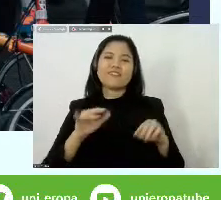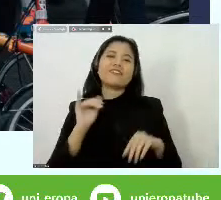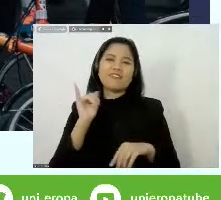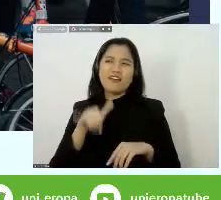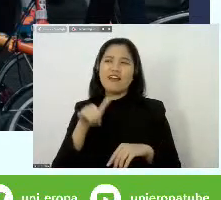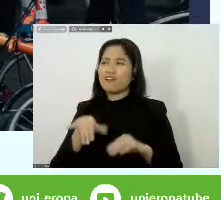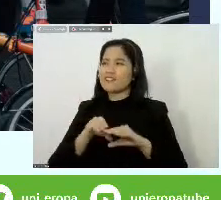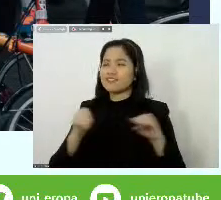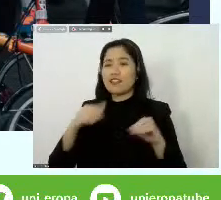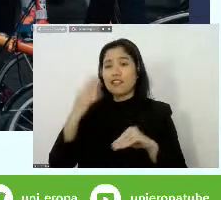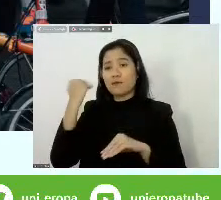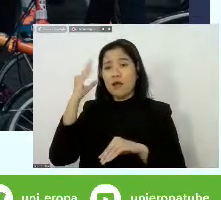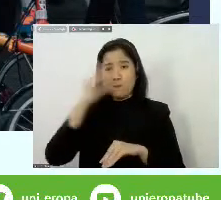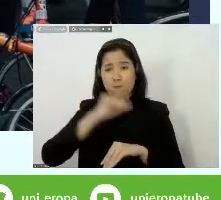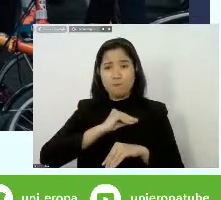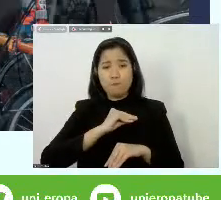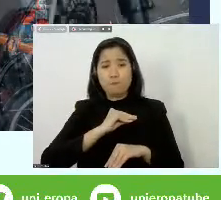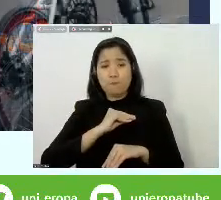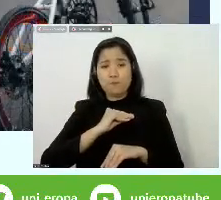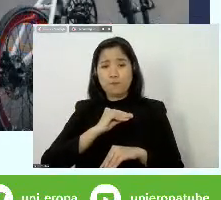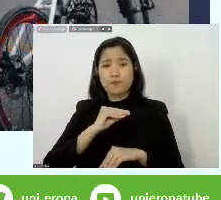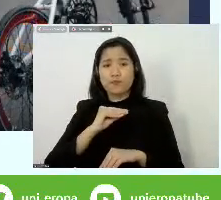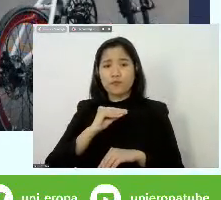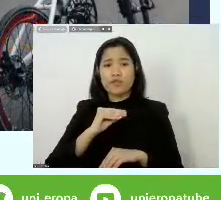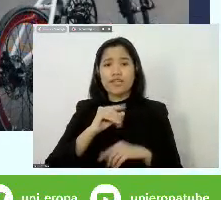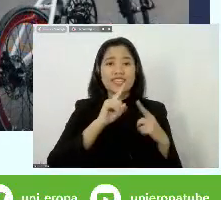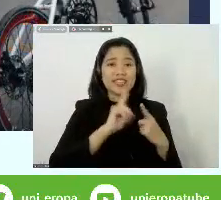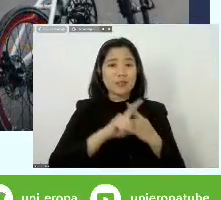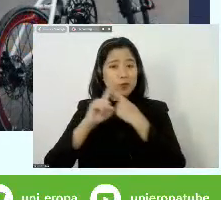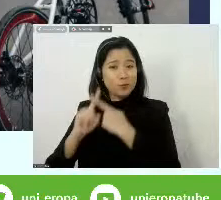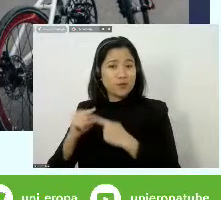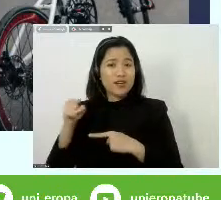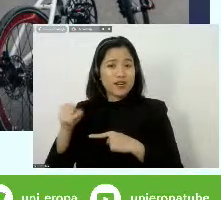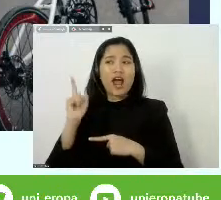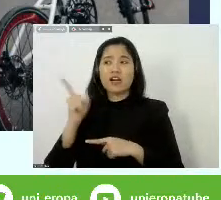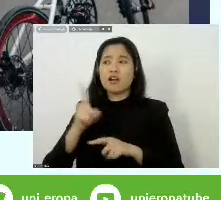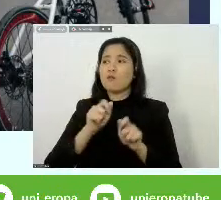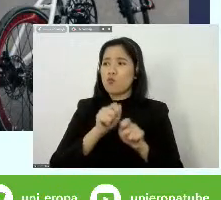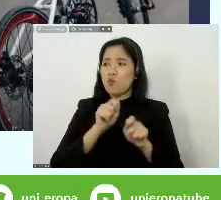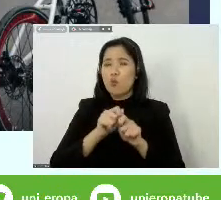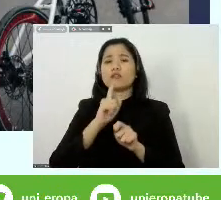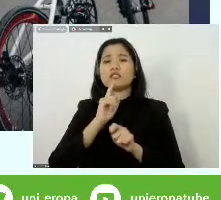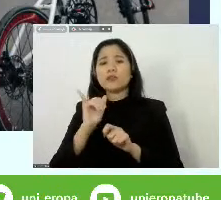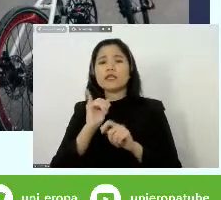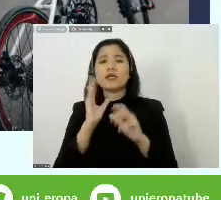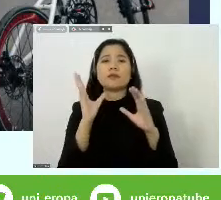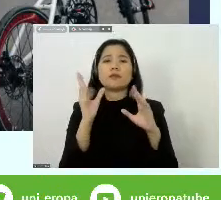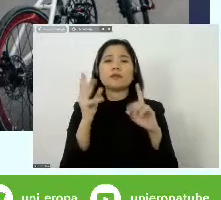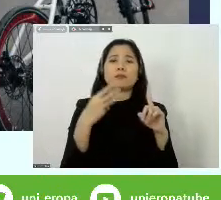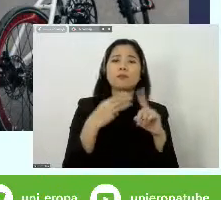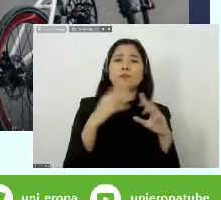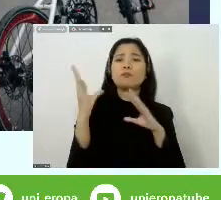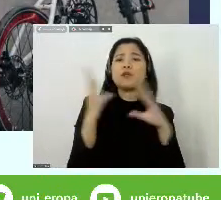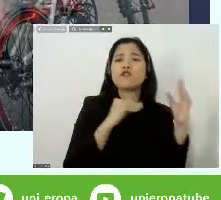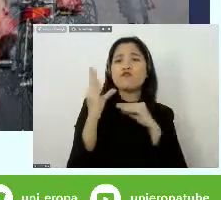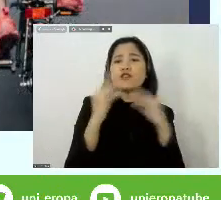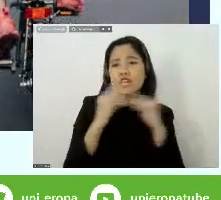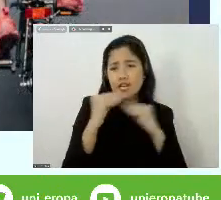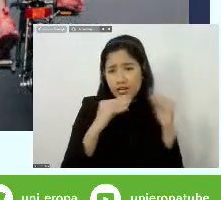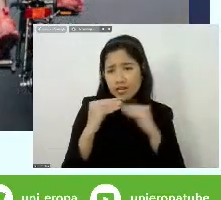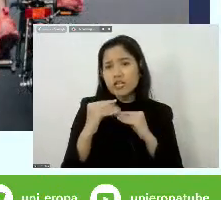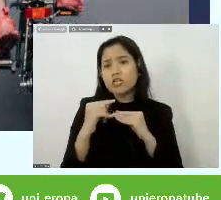pekerjaan atau di malam eh temen-temen mengadakan semacam media briefing untuk menyikapi